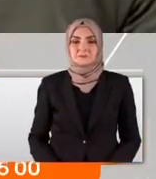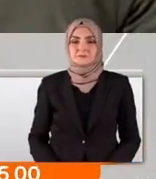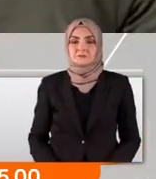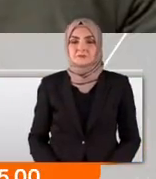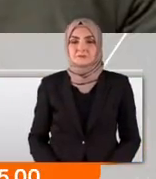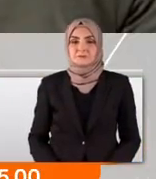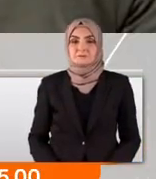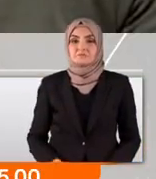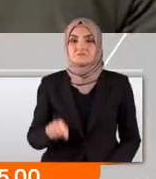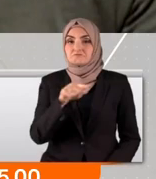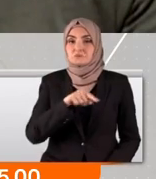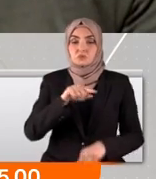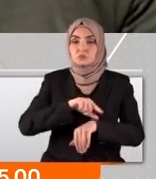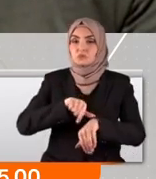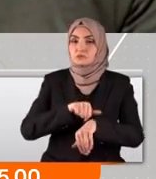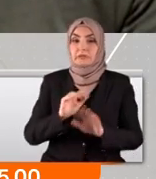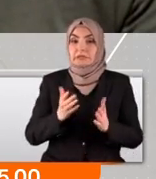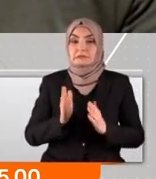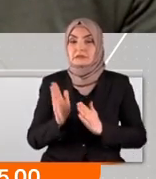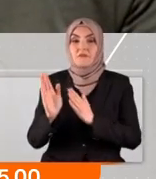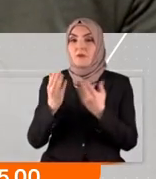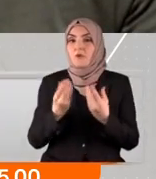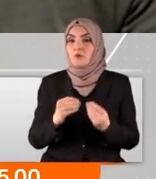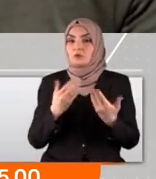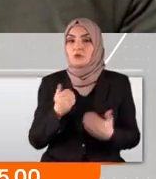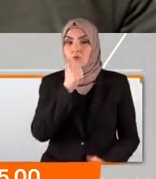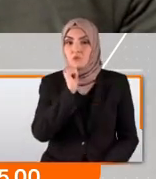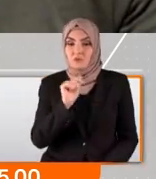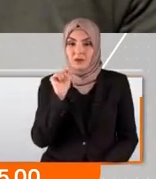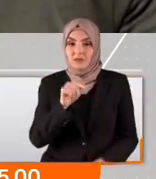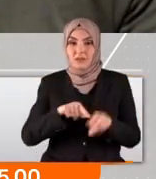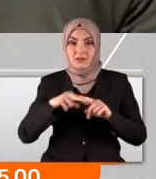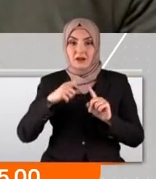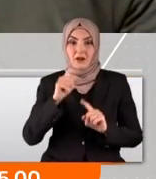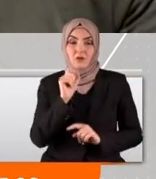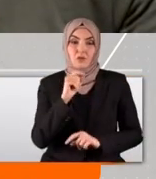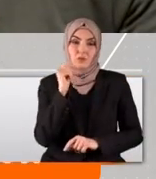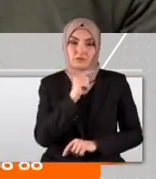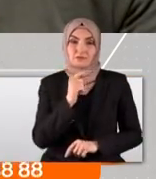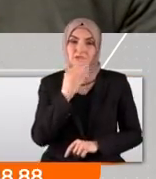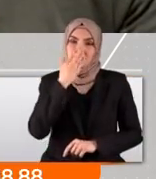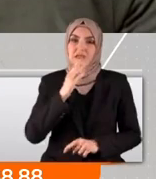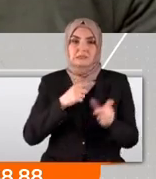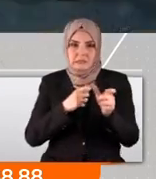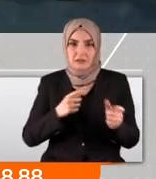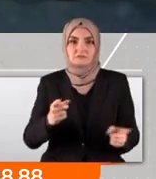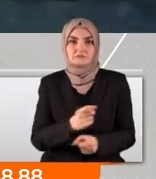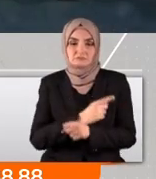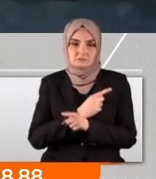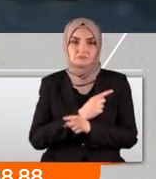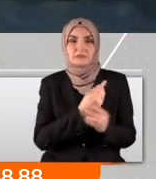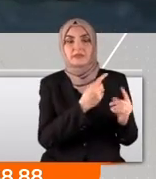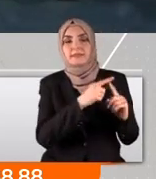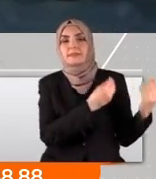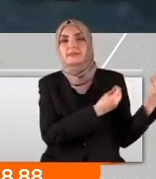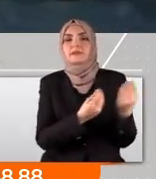Peki bu süreç nasıl devam edecek? Ukrayna NATO'dan sadece silah ve mühimmat desteği alıyor. Onlar da karadan teslim ediliyor. Batı'nın